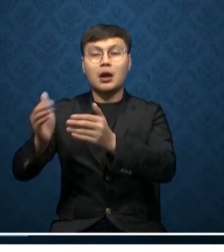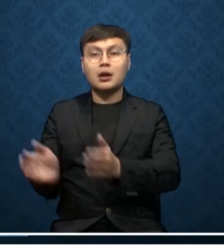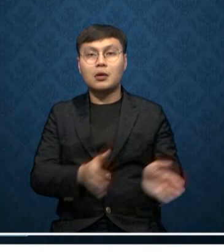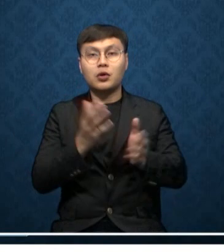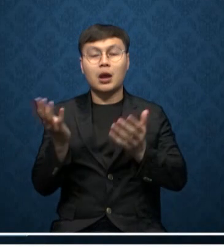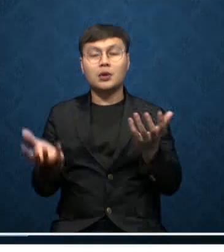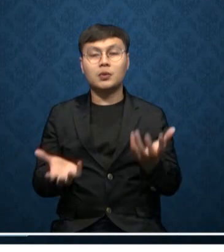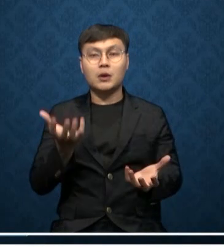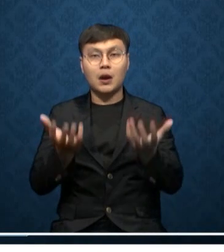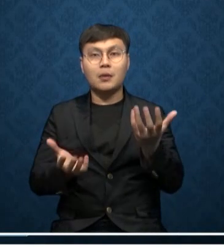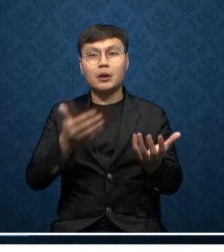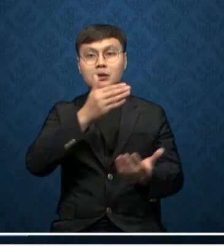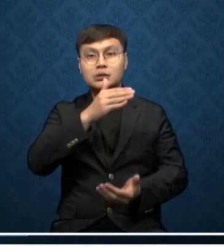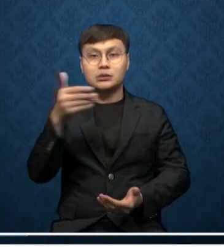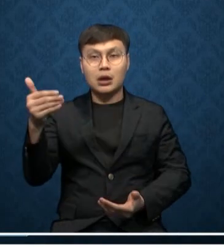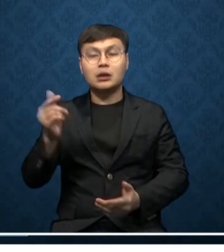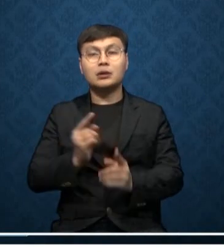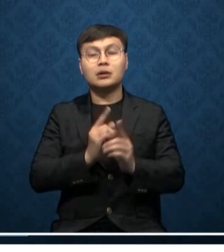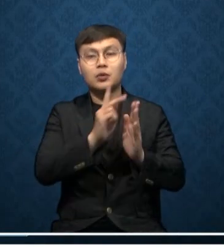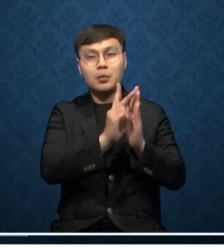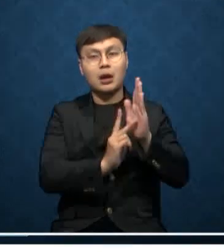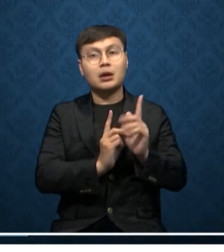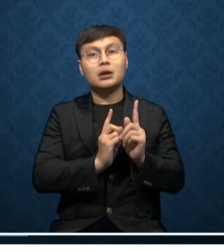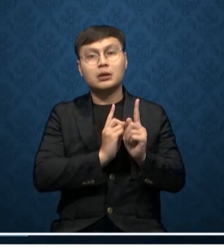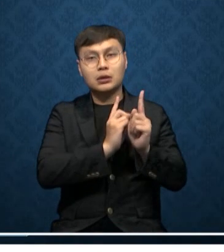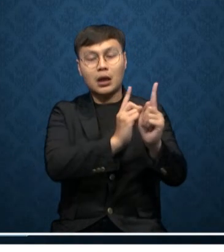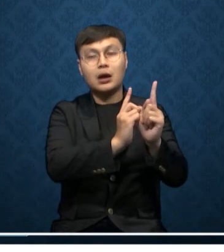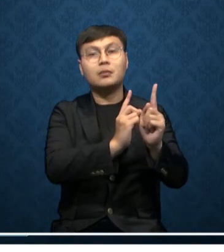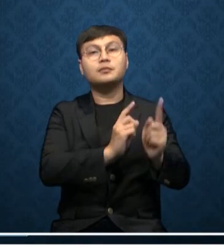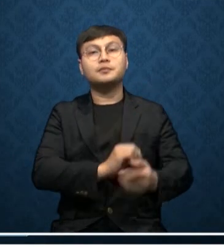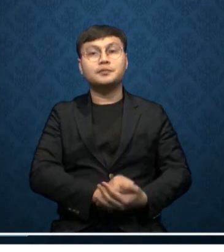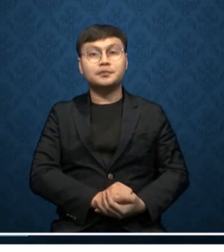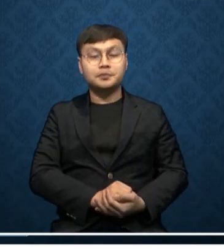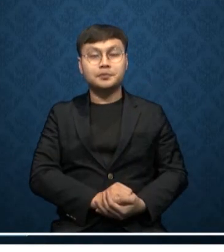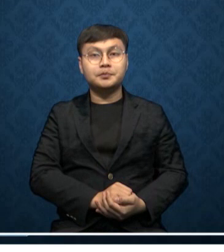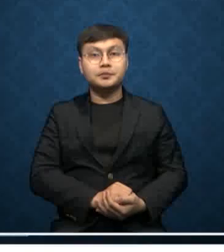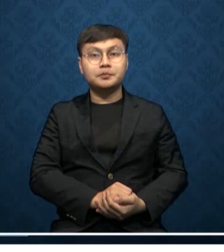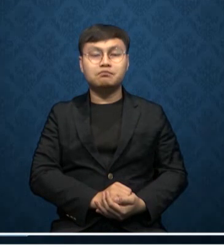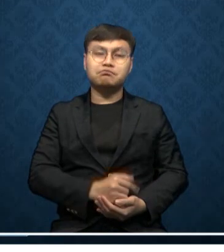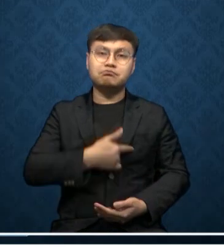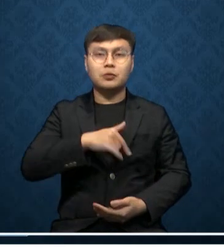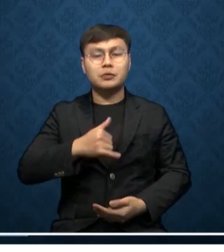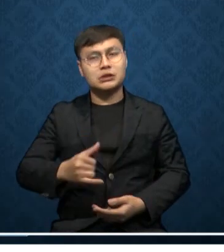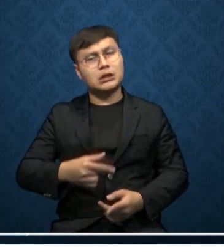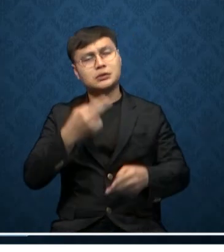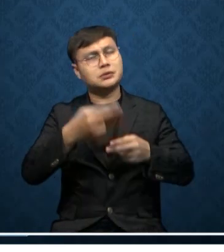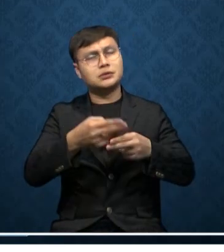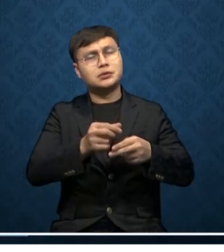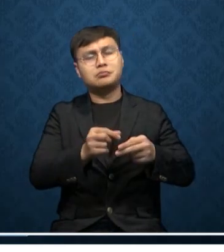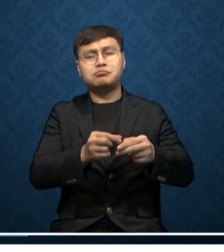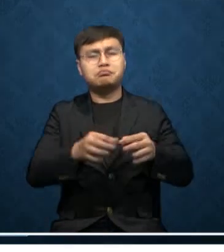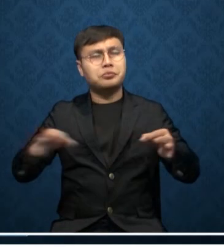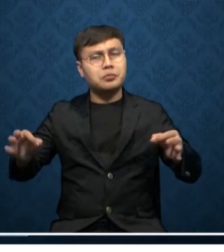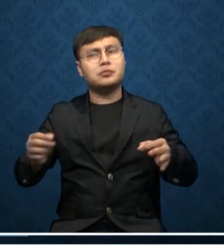ยุติธรรมแห่งชาติตามกฎหมายพัฒนากระบวนการยุติธรรมนะฮะผมเรียกชื่อเต็มไม่แน่ใจว่าเป็นชื่ออะไรแต่ว่า